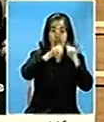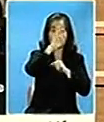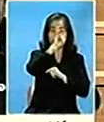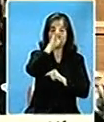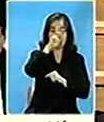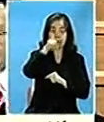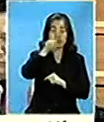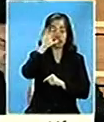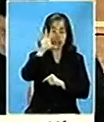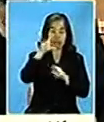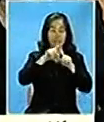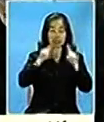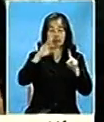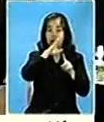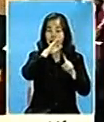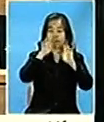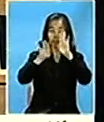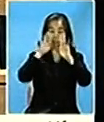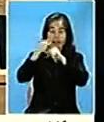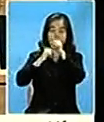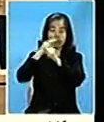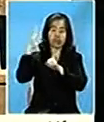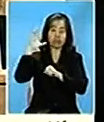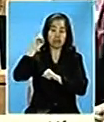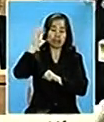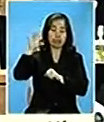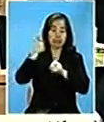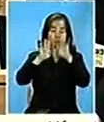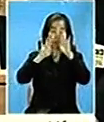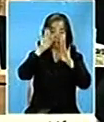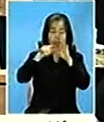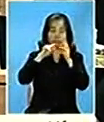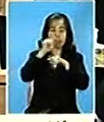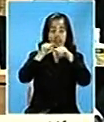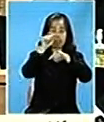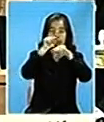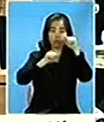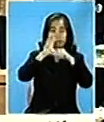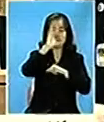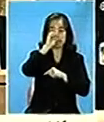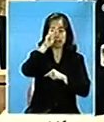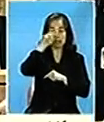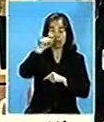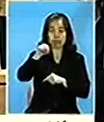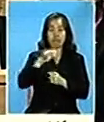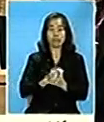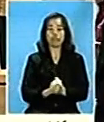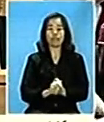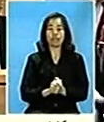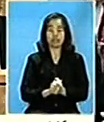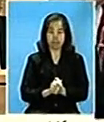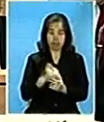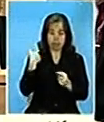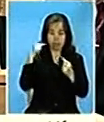47.5% แต่ถ้าหากว่าเทียบกับ GDP ปี55ก็จะอยู่ที่ประมาณ 52% ครับท่านประธาน